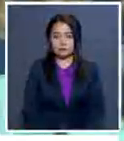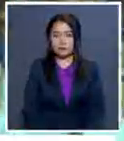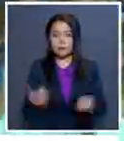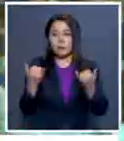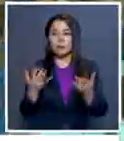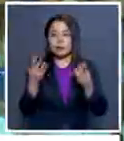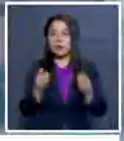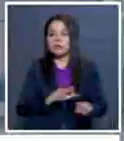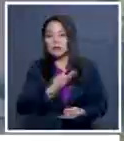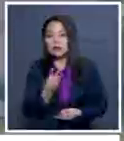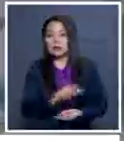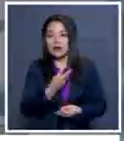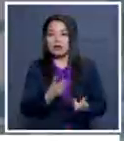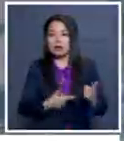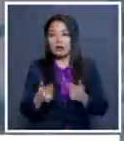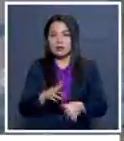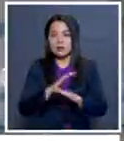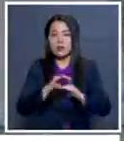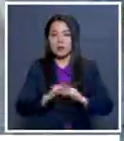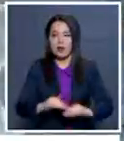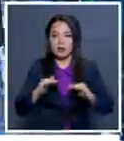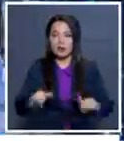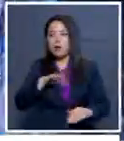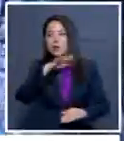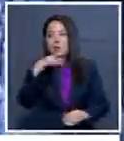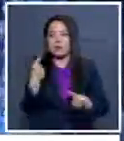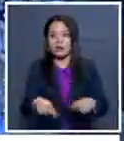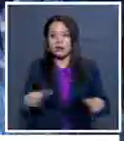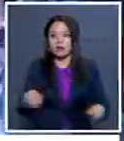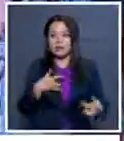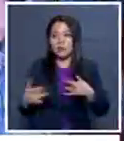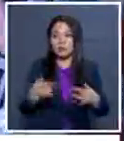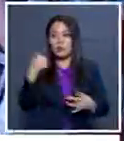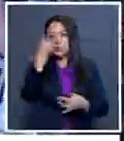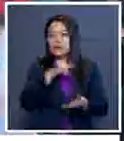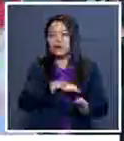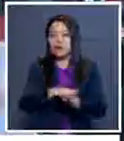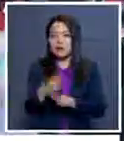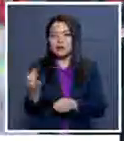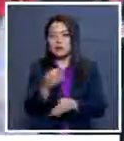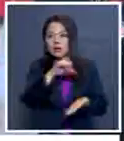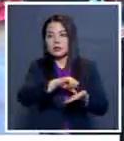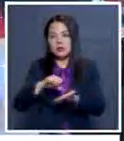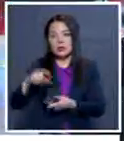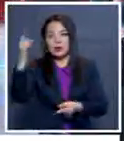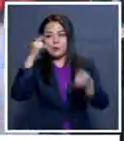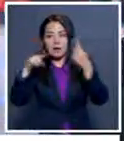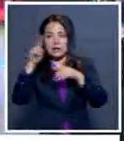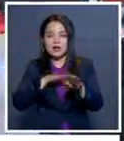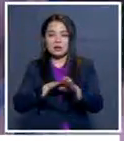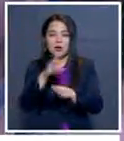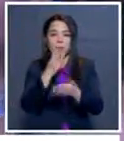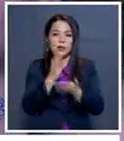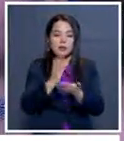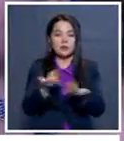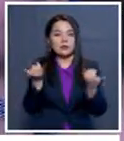Бүгінгі шаттықты шараға дайындықсыз келген бала болмады. Әрқайсы өзіне жақын кейіпкердің рөлін еніп, тұтас ертегілер әлемін құрды. Ғажайып